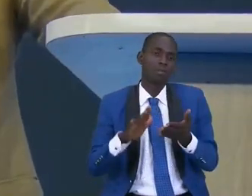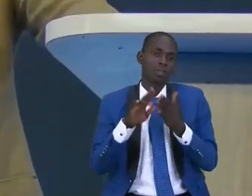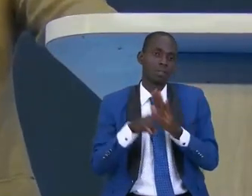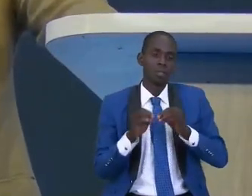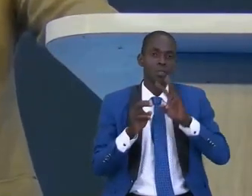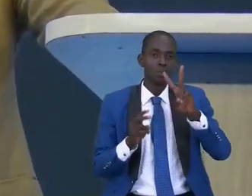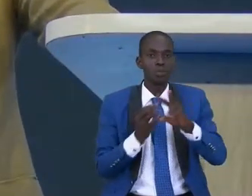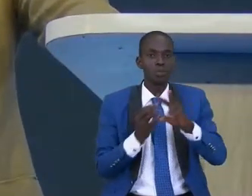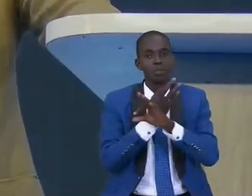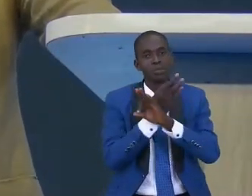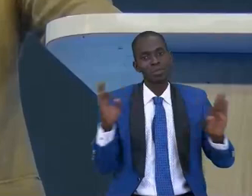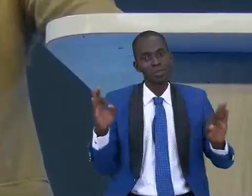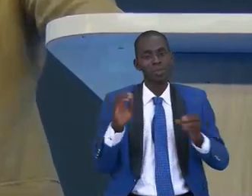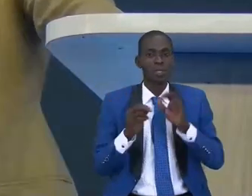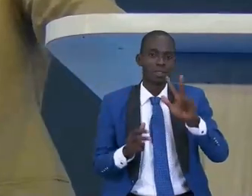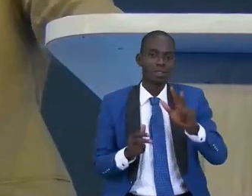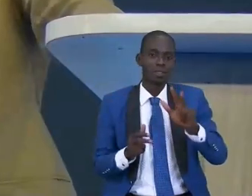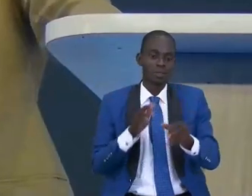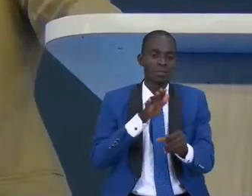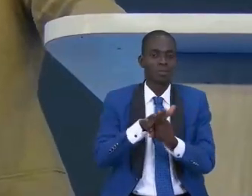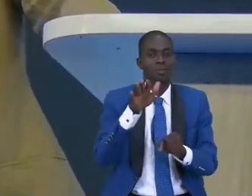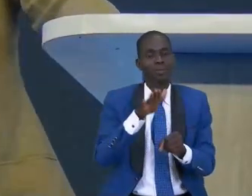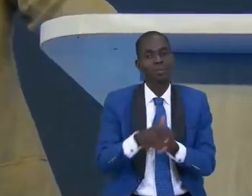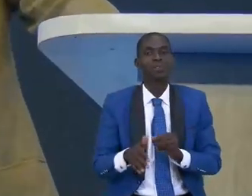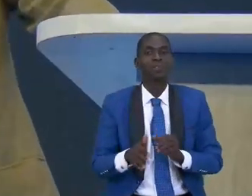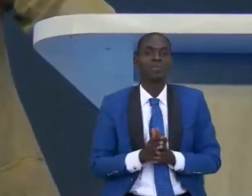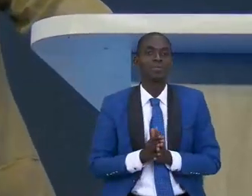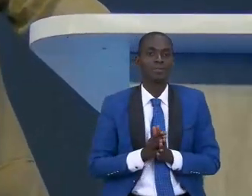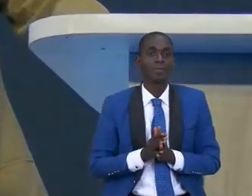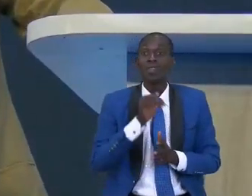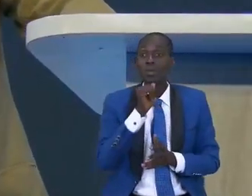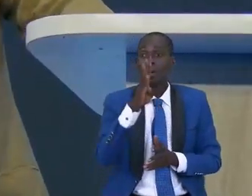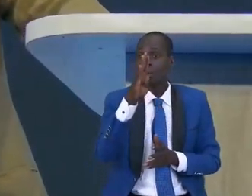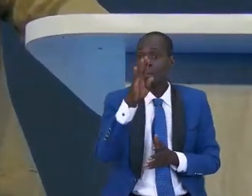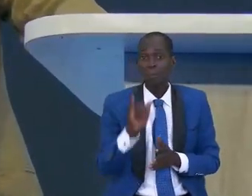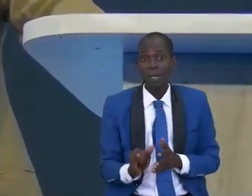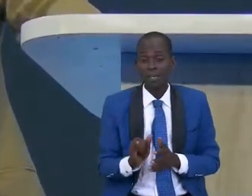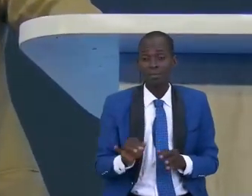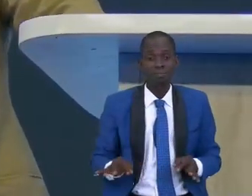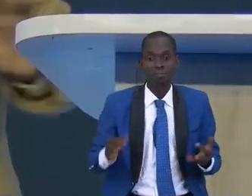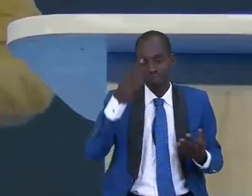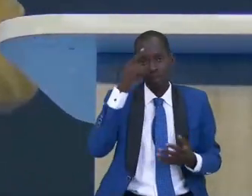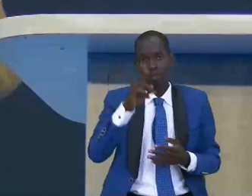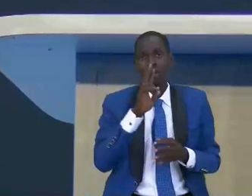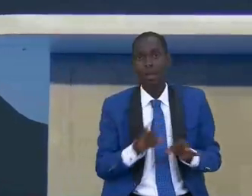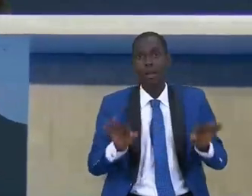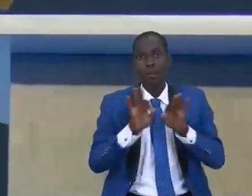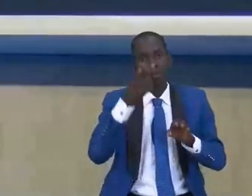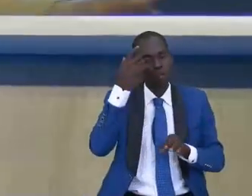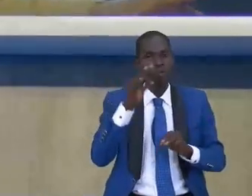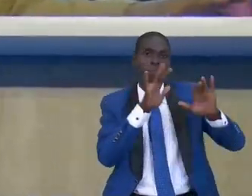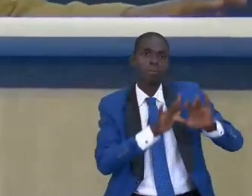libération numéro 2, l'accomplissement numéro 3. pas par mérite, mais par la miséricorde de